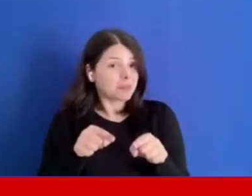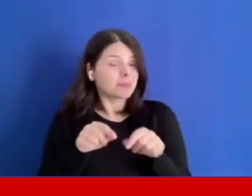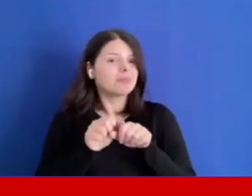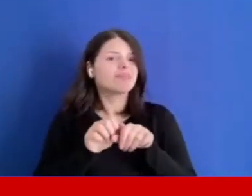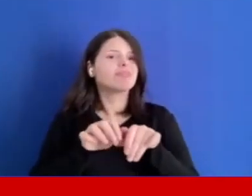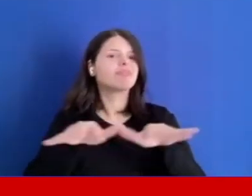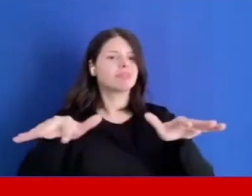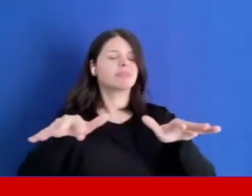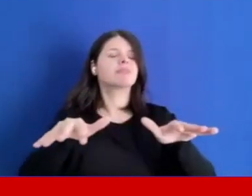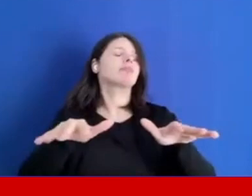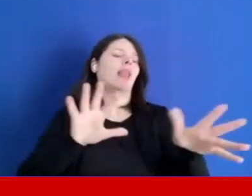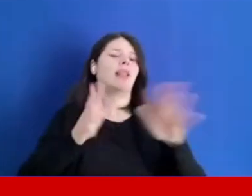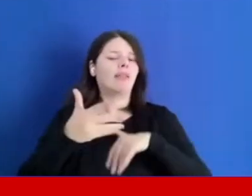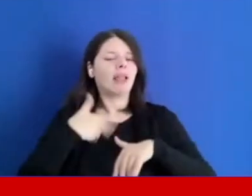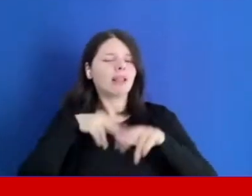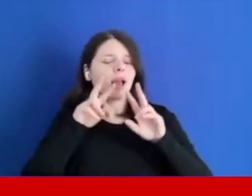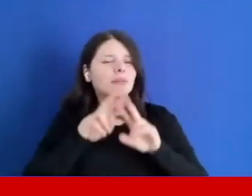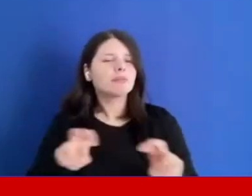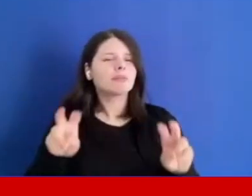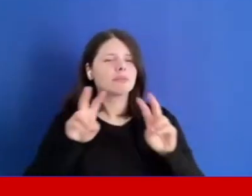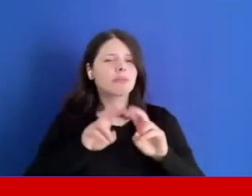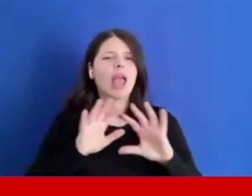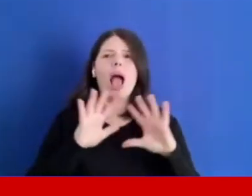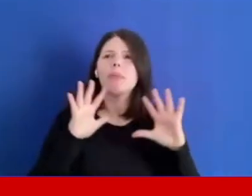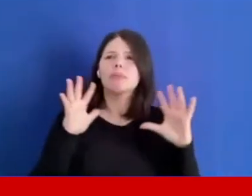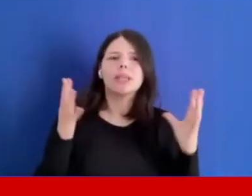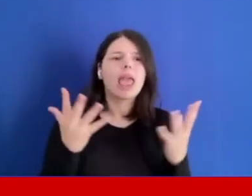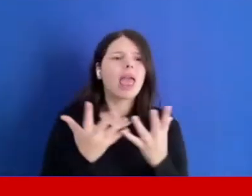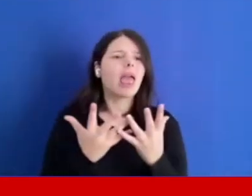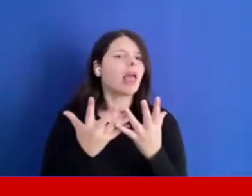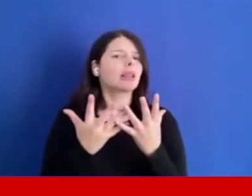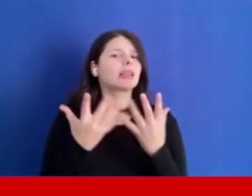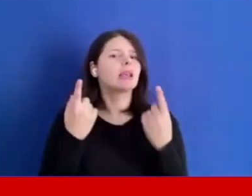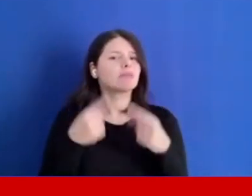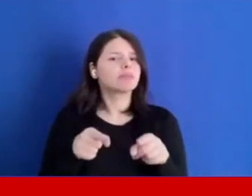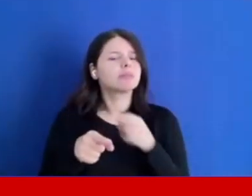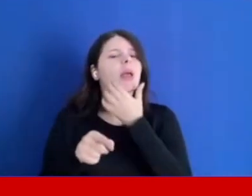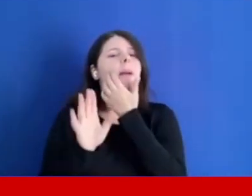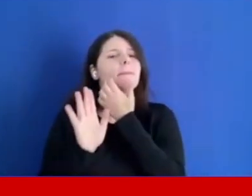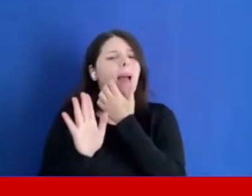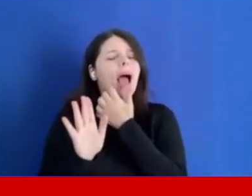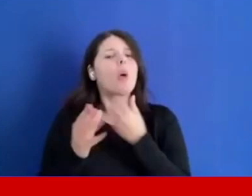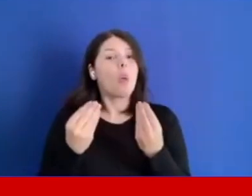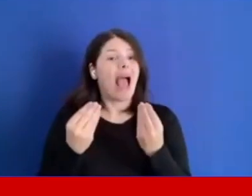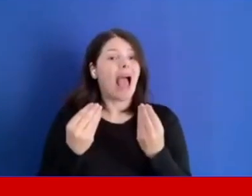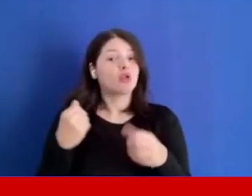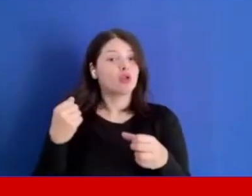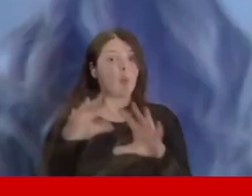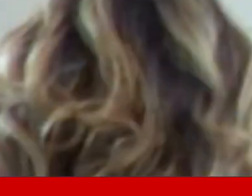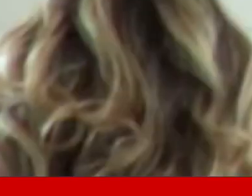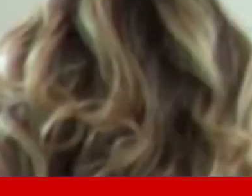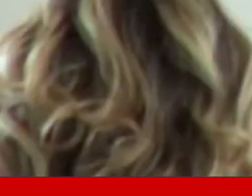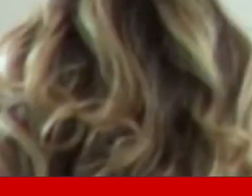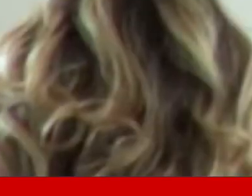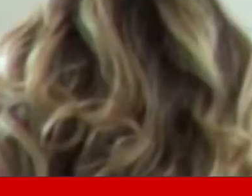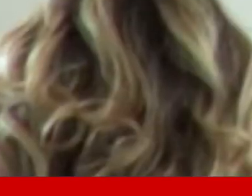esplorare, quindi dal punto di vista ambientale e così via. Ma quando sono entrata nel mondo del lavoro c'è stata una sfida